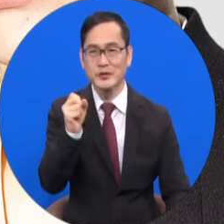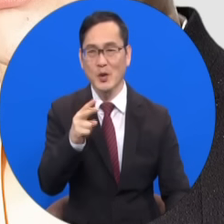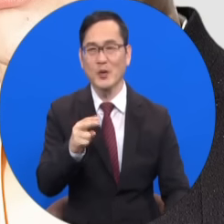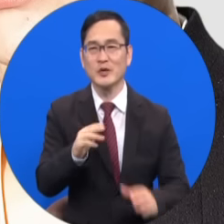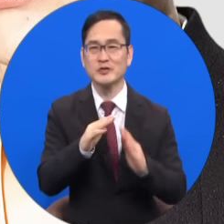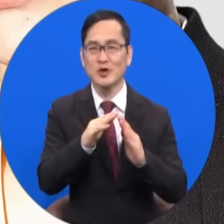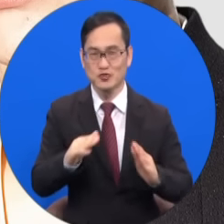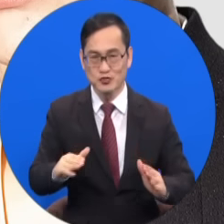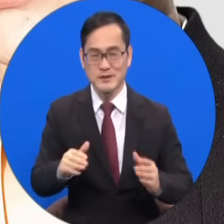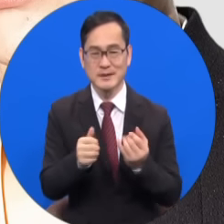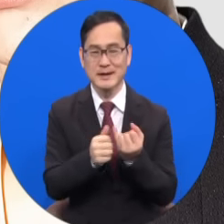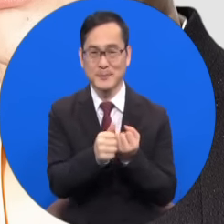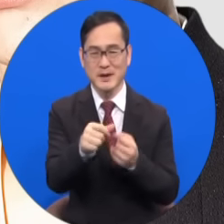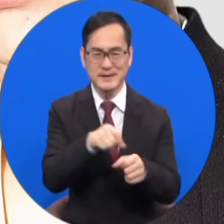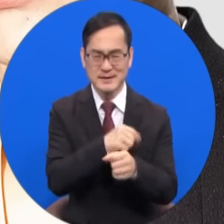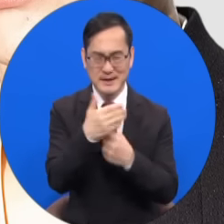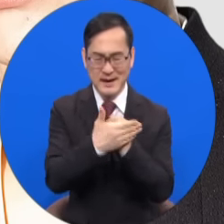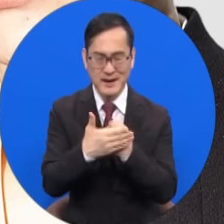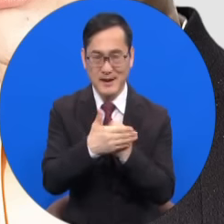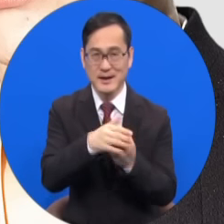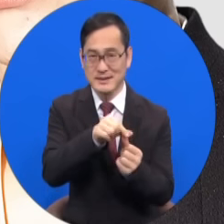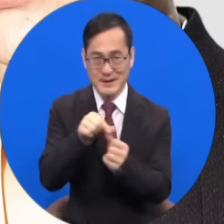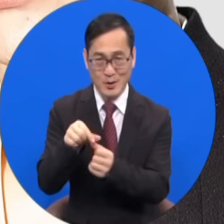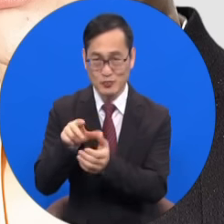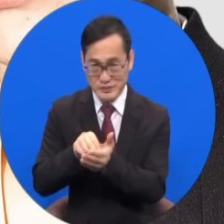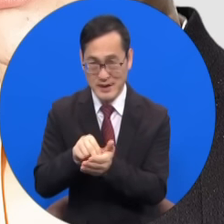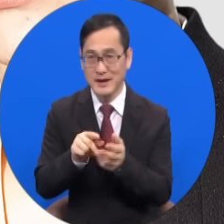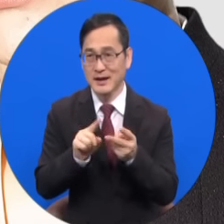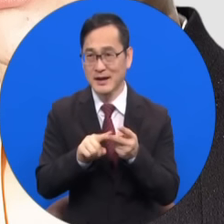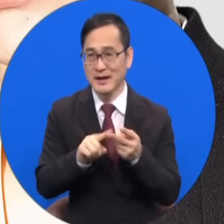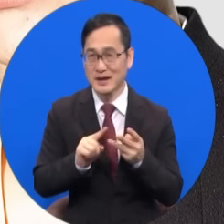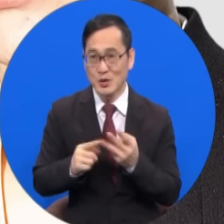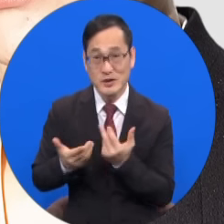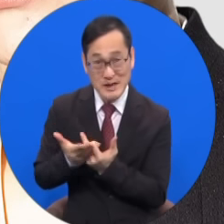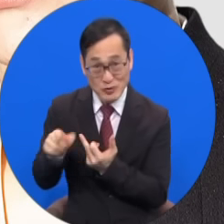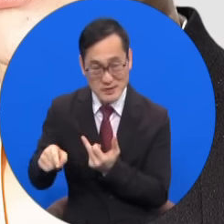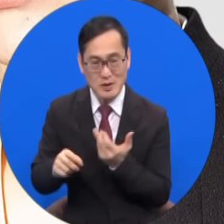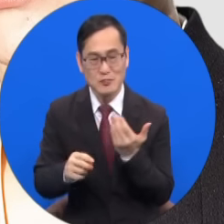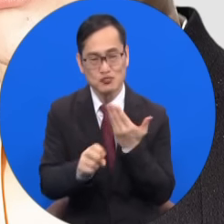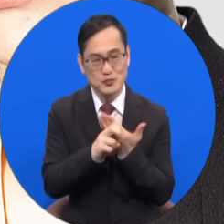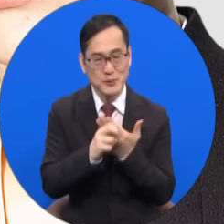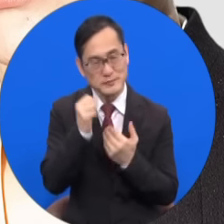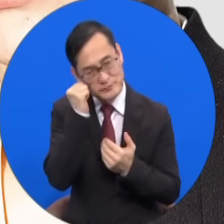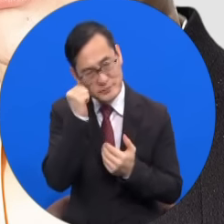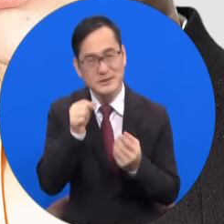불법 숙박업과 관련된 세 곳에서 각기 다른 수사를 하게